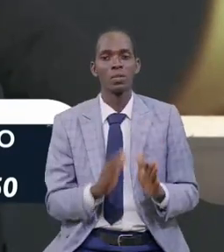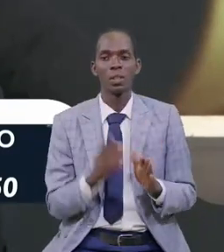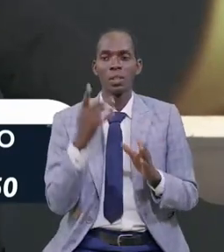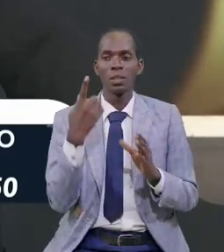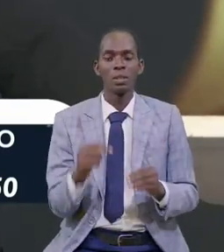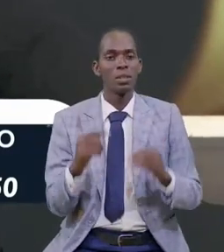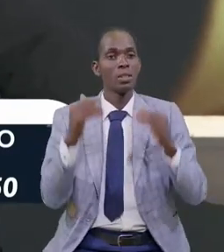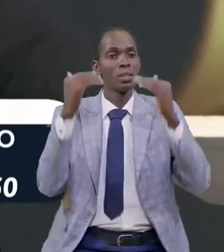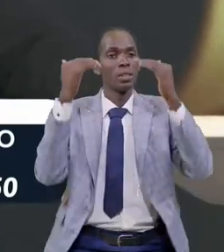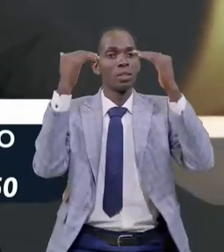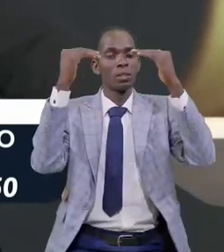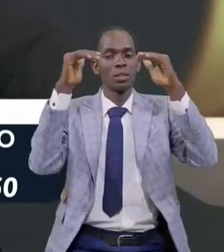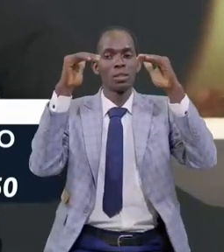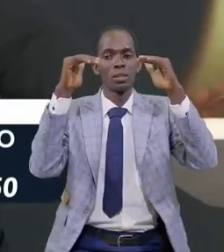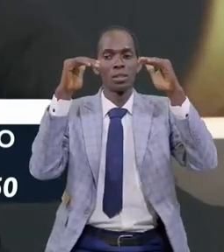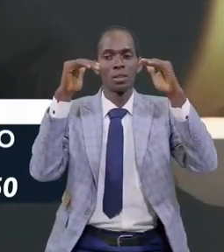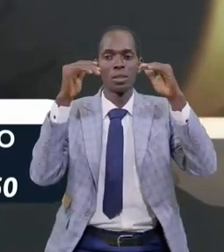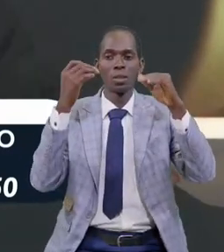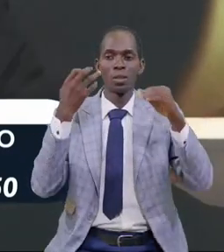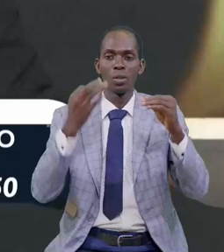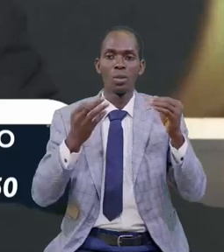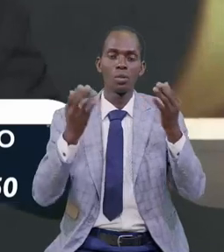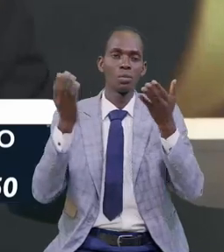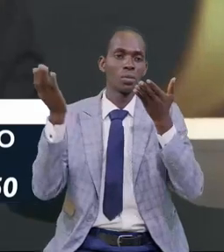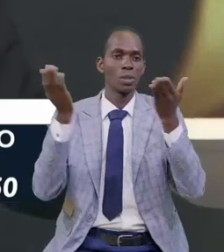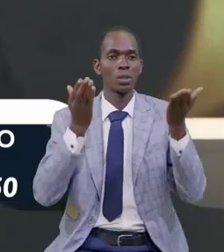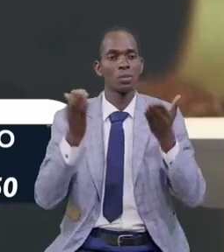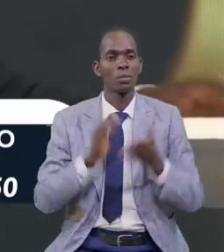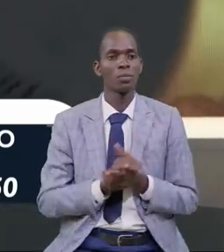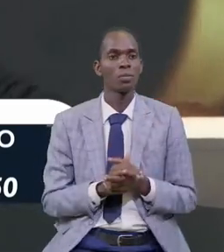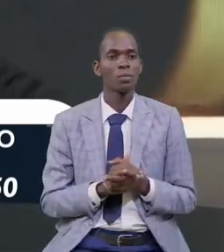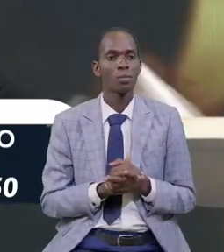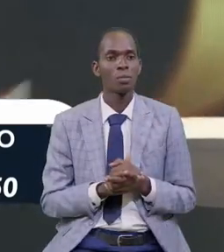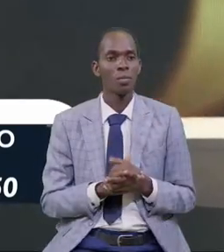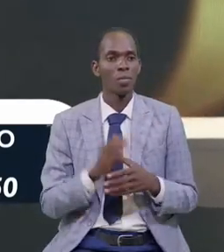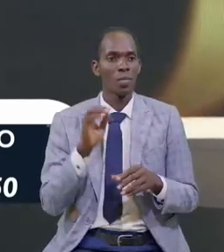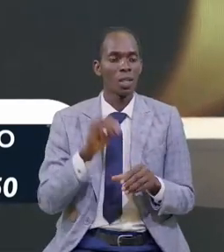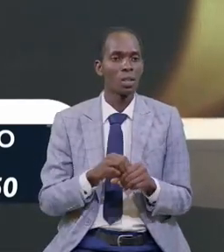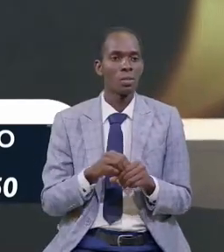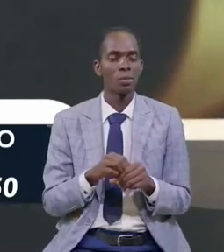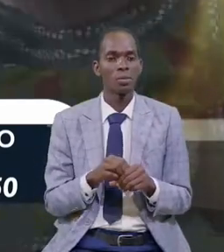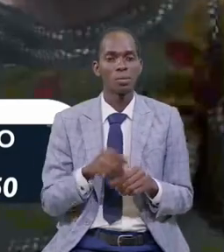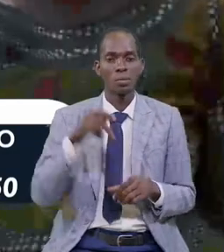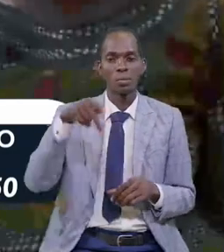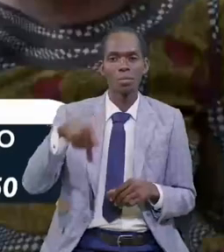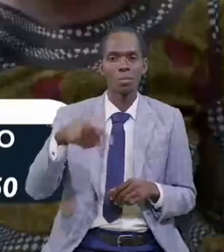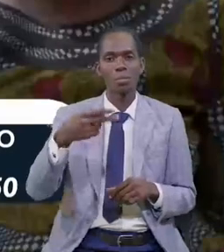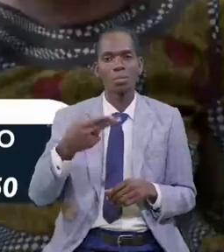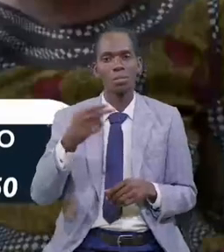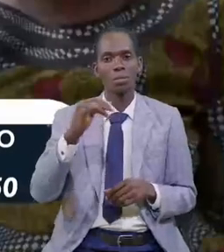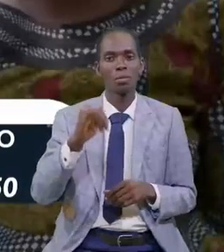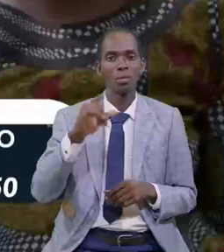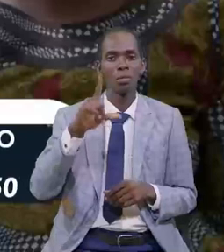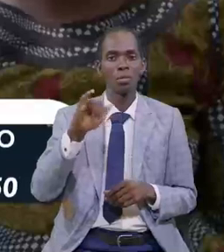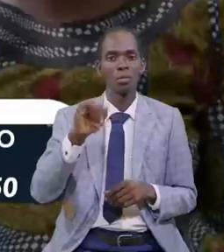serviteurs pour montrer l'exemple au serviteurs nous allons nous allons au